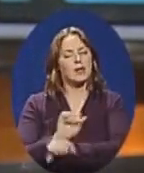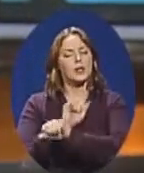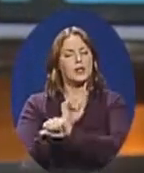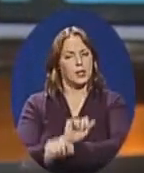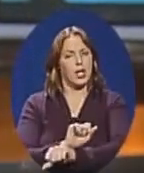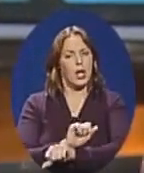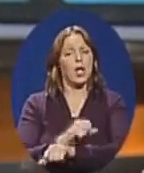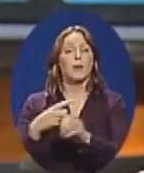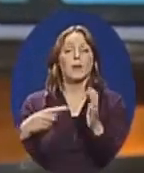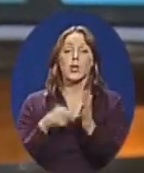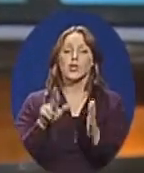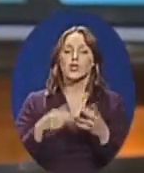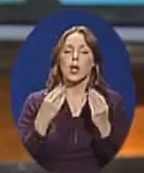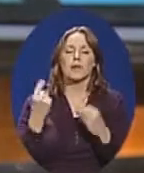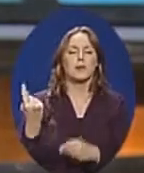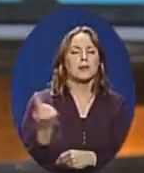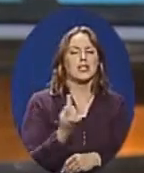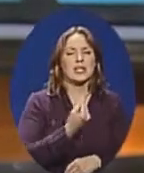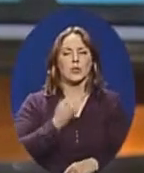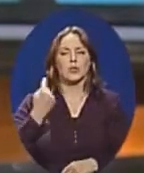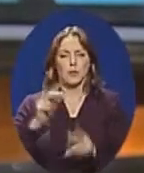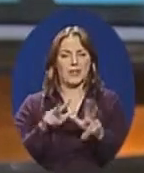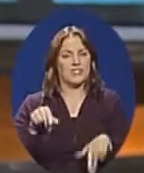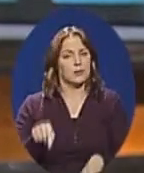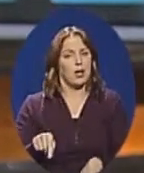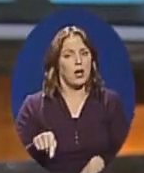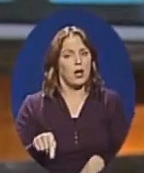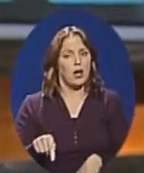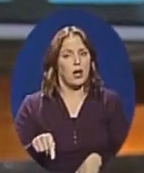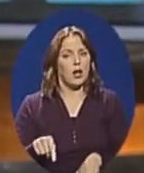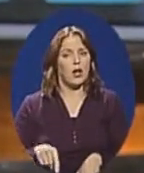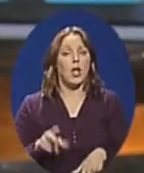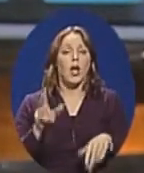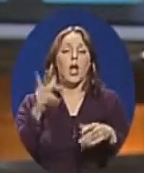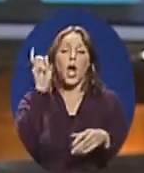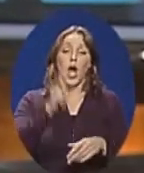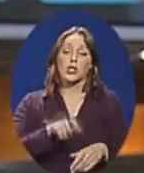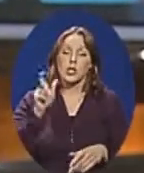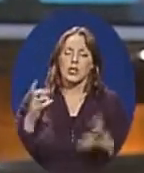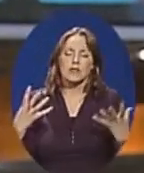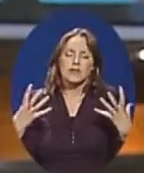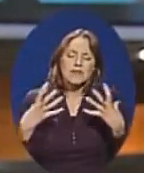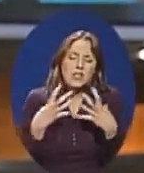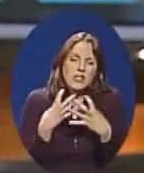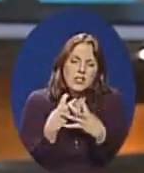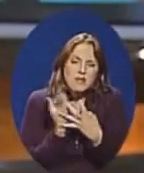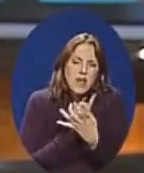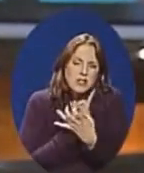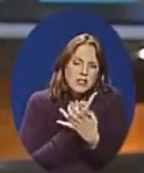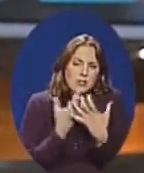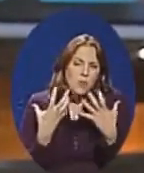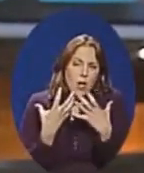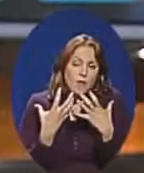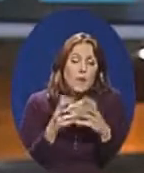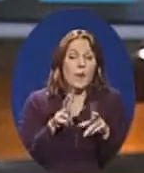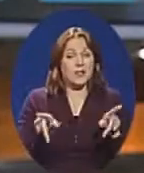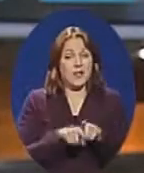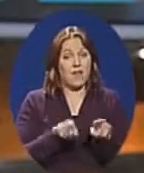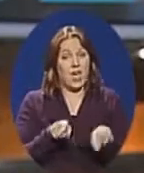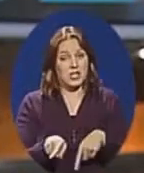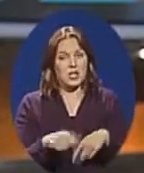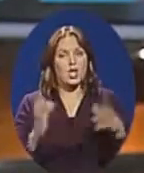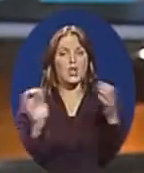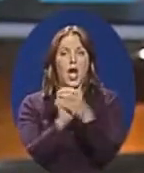בתמיכה, משום שיש הרבה בדידות במצבים כאלה. אנשים מתכנסים בתוך עצמם, ובמצב